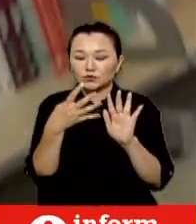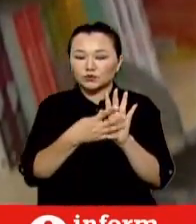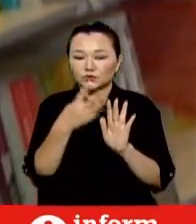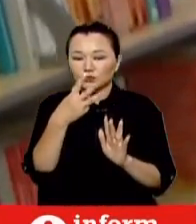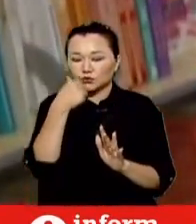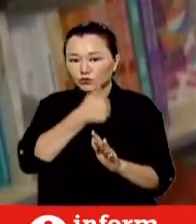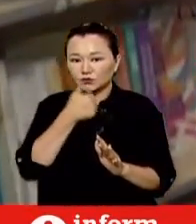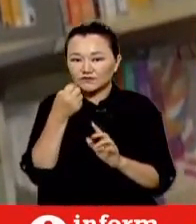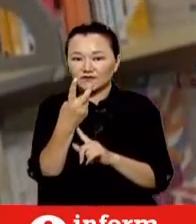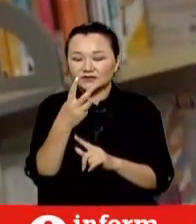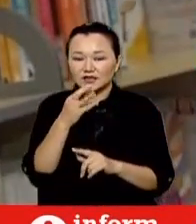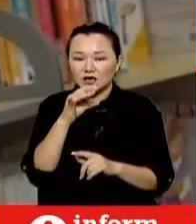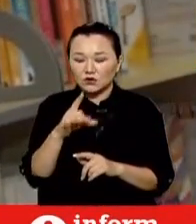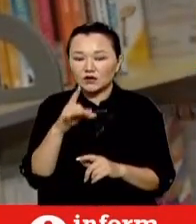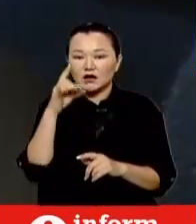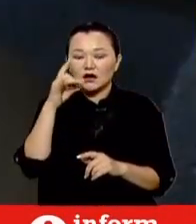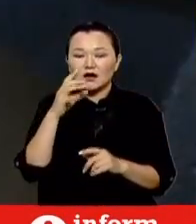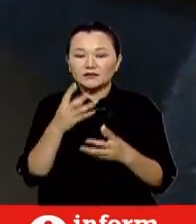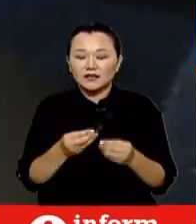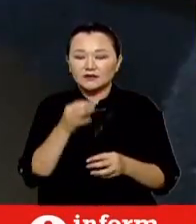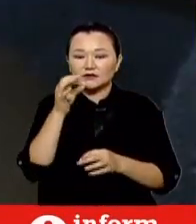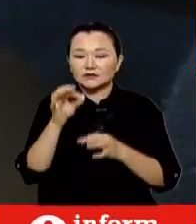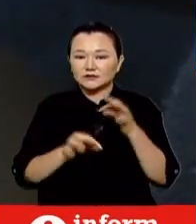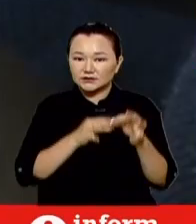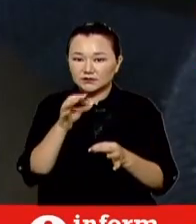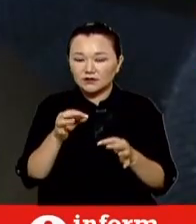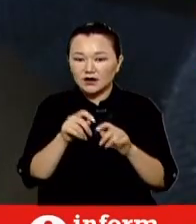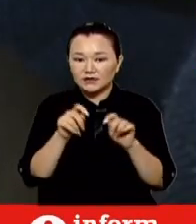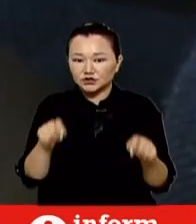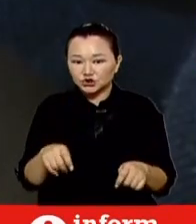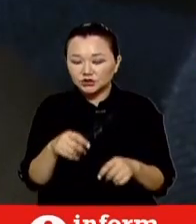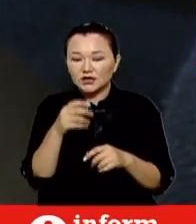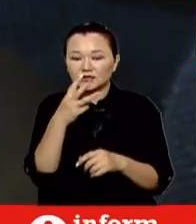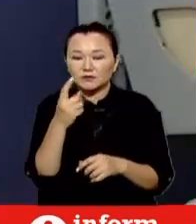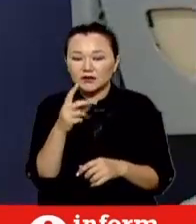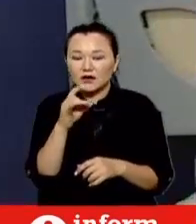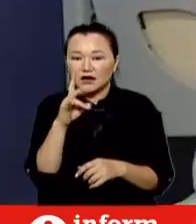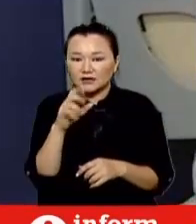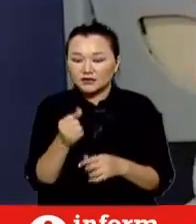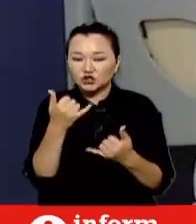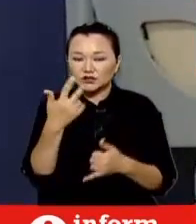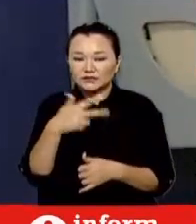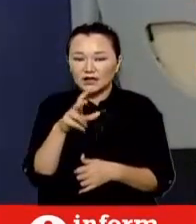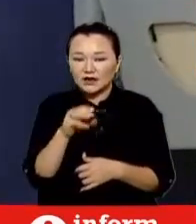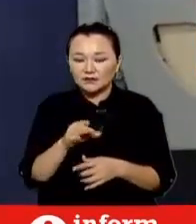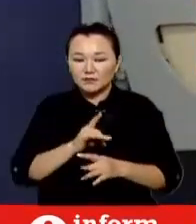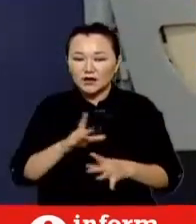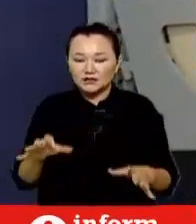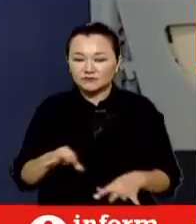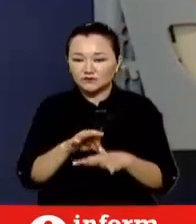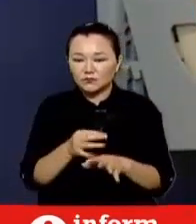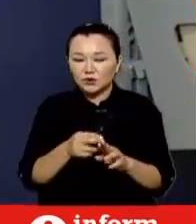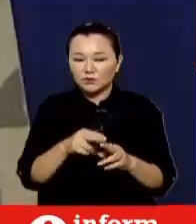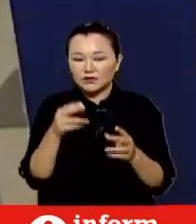1993 жылы 12 сәуірде ғарышкерлер күнімен тұспа-тұс ашылған 31-ші арна биыл өзінің 30 жылдығын атап өтіп жатыр. Сондықтан